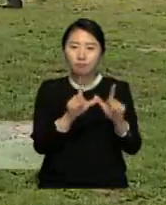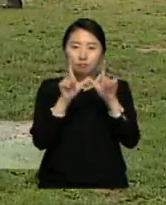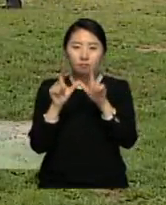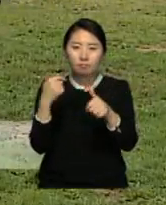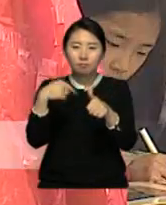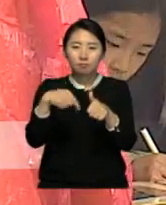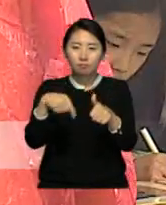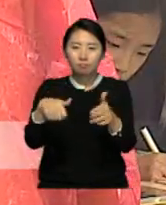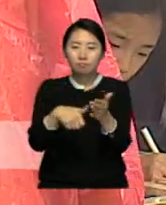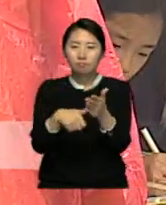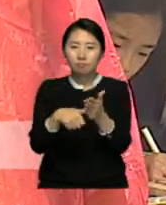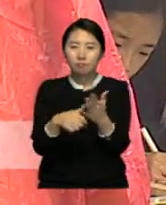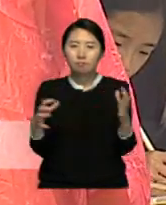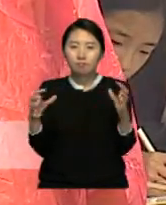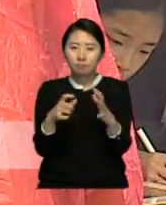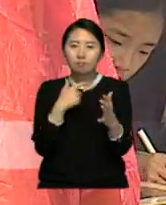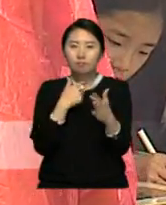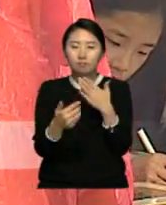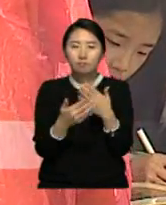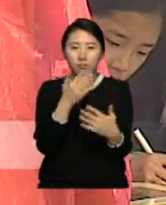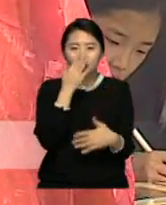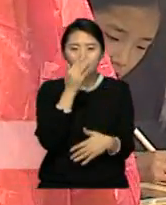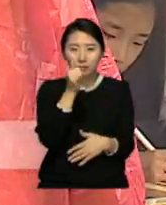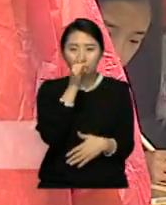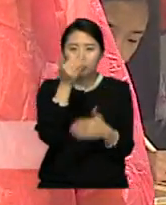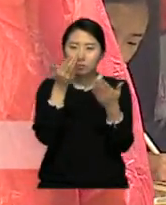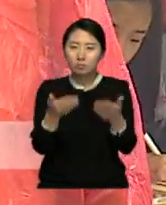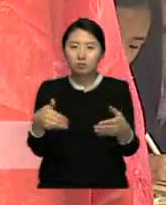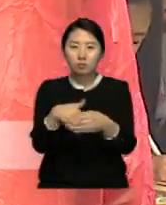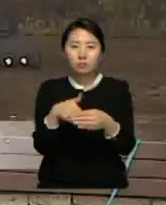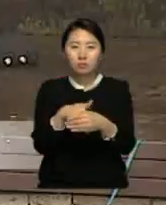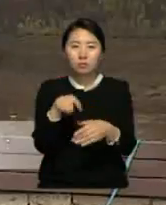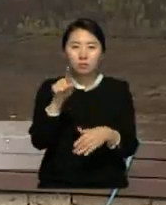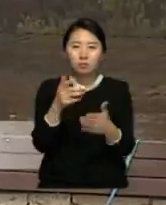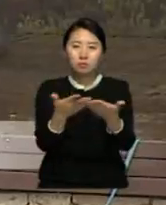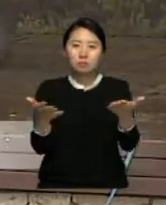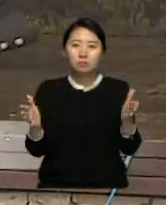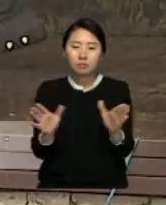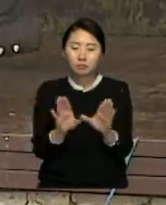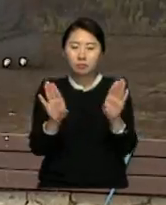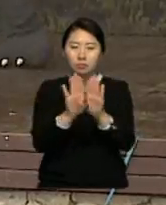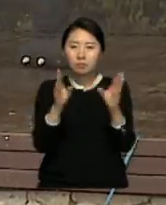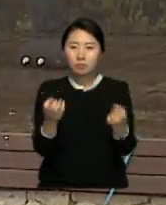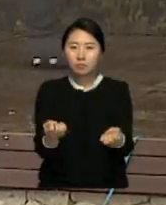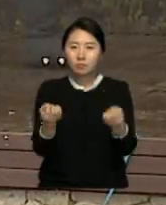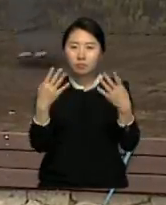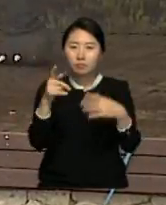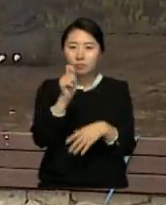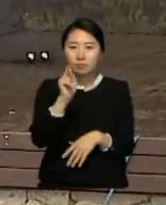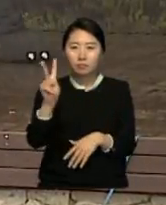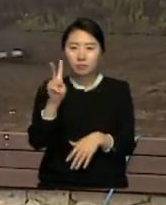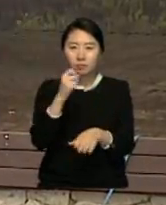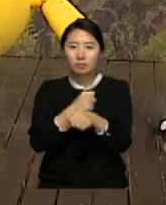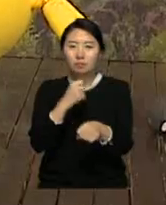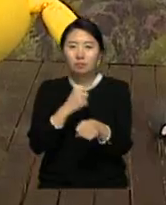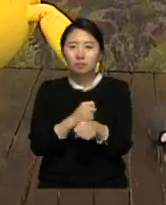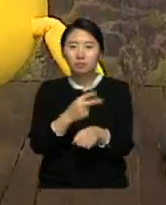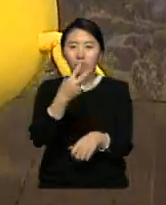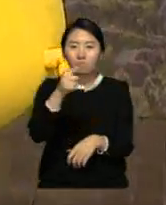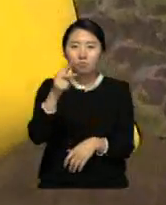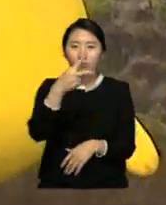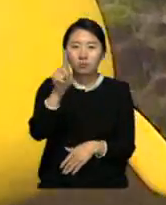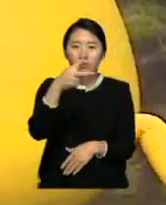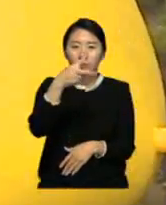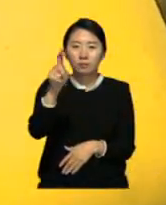교육 콘텐츠를 한자리에서 체험할 수 있는 휴 문화 한마당. 개막식에선 TV 만화 시리즈